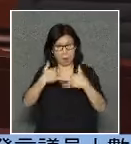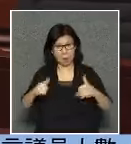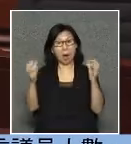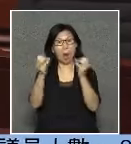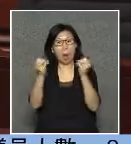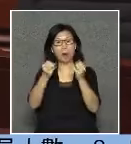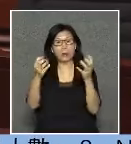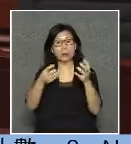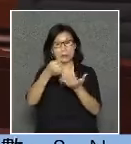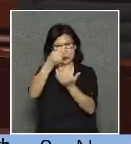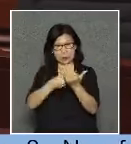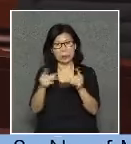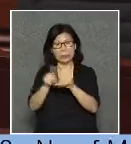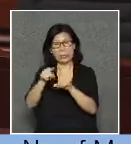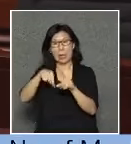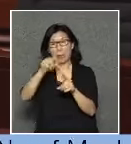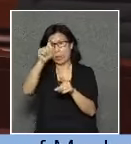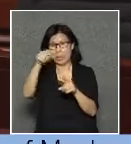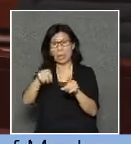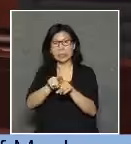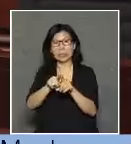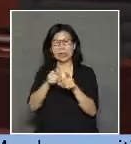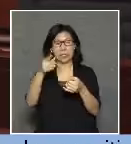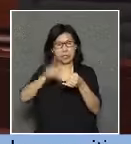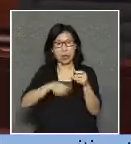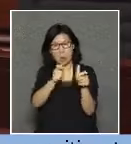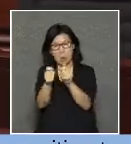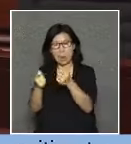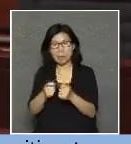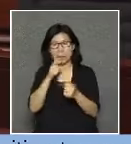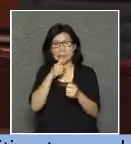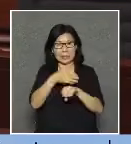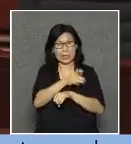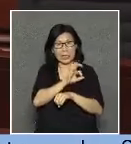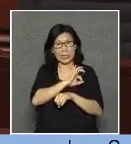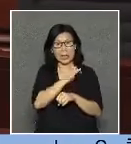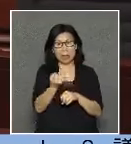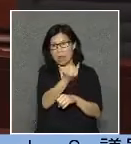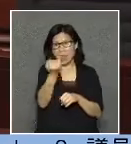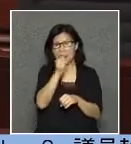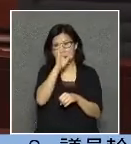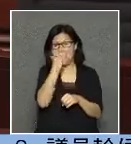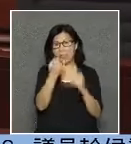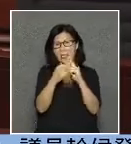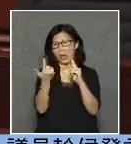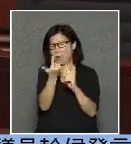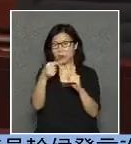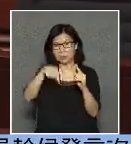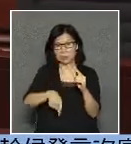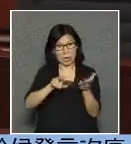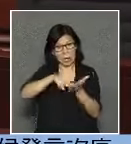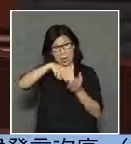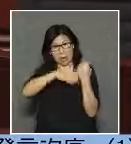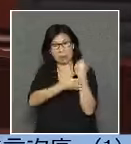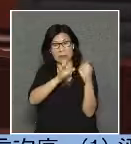破壞規程為實，這種社會的盲目實際上很多，但是在議會裏面多一